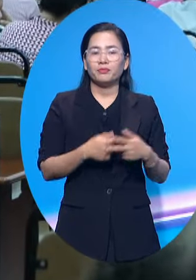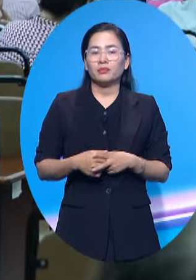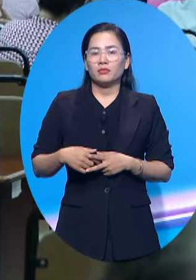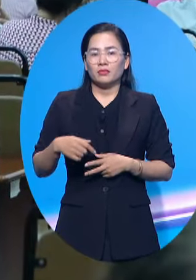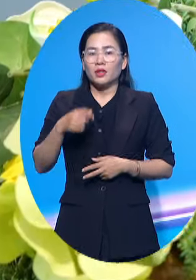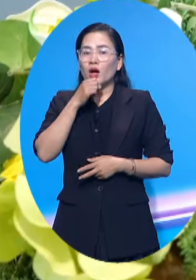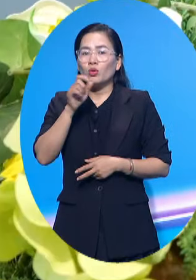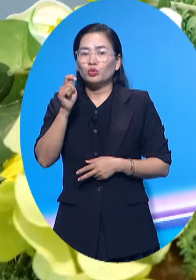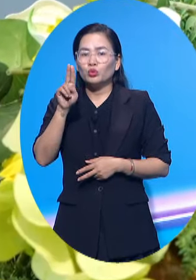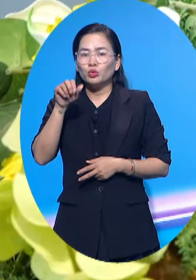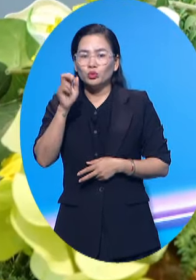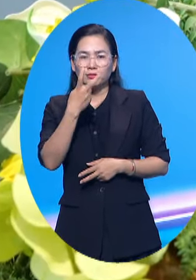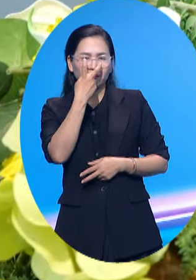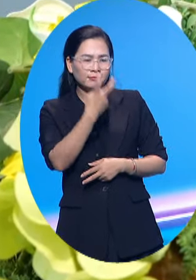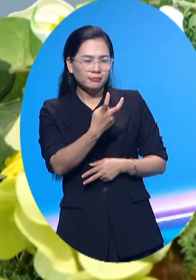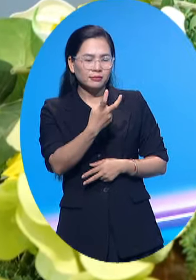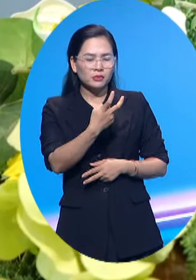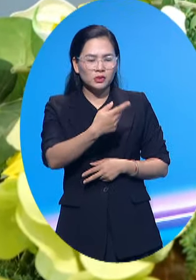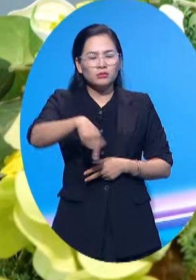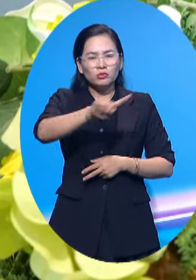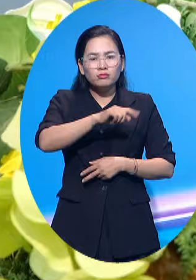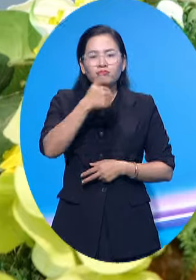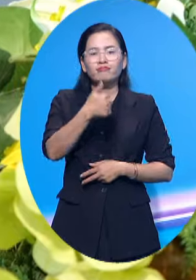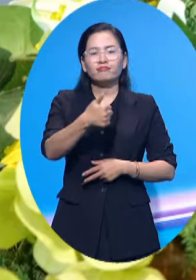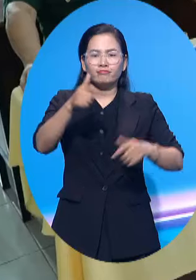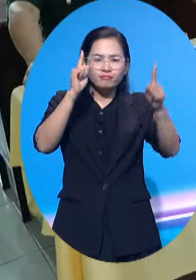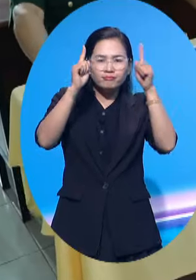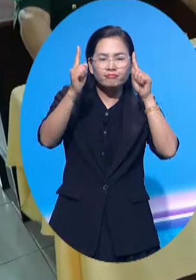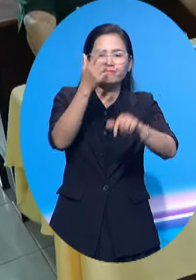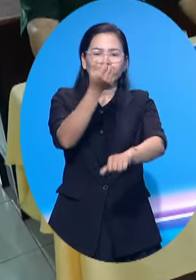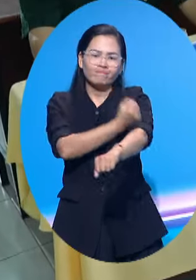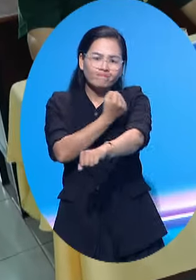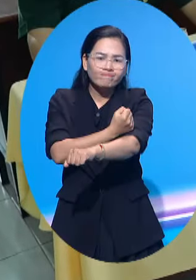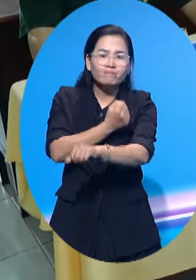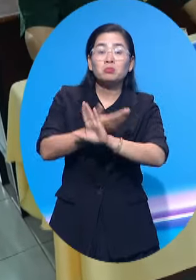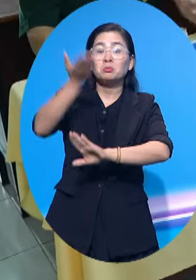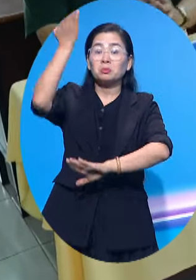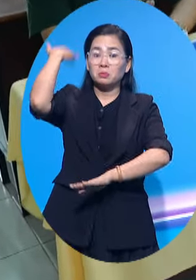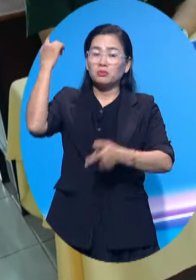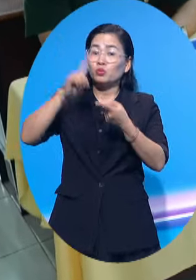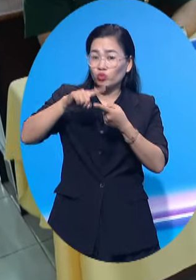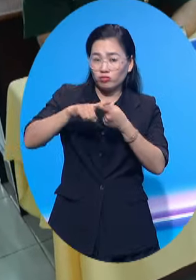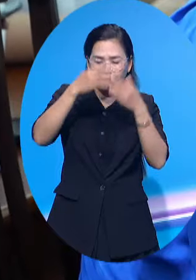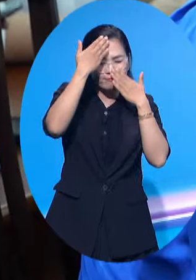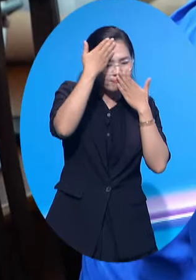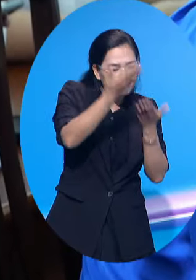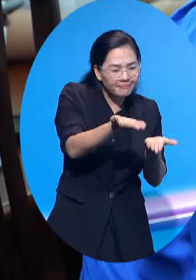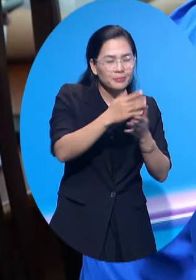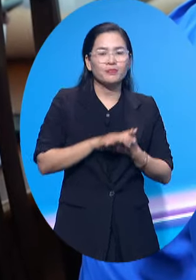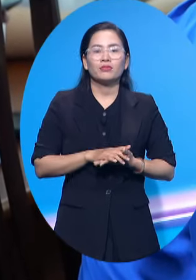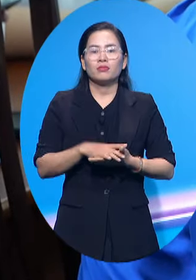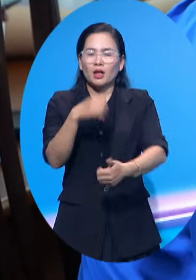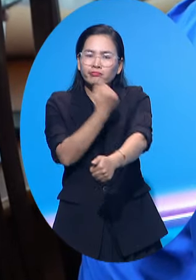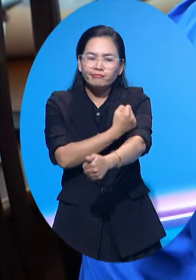nhận trân trọng đóng góp của các đồng chí từng cống hiến cho hoạt động của khu phố, tổ dân phố suốt thời gian qua, đồng thời gửi lời tri ân